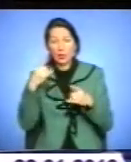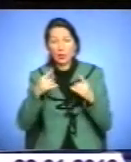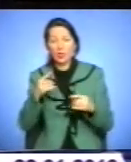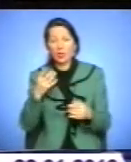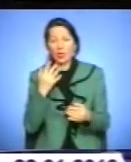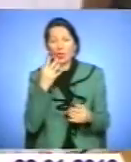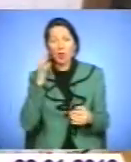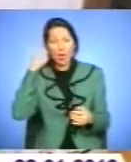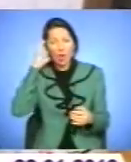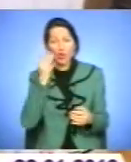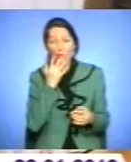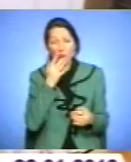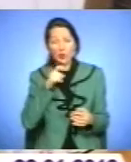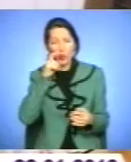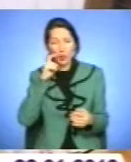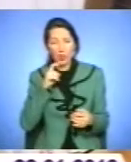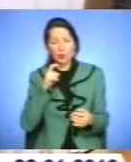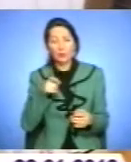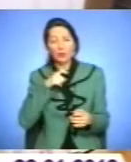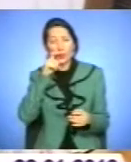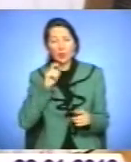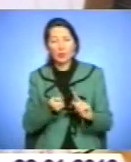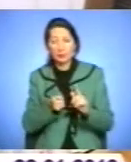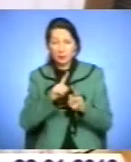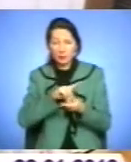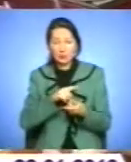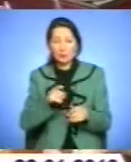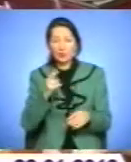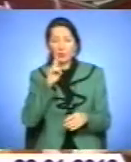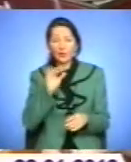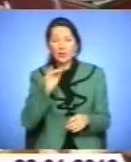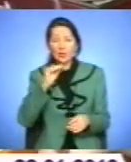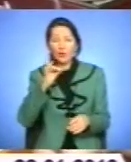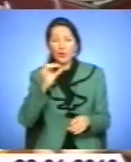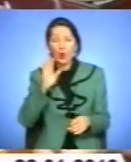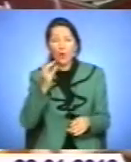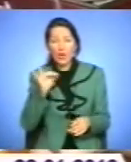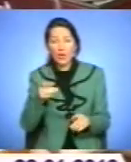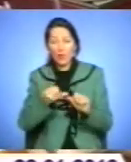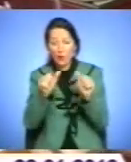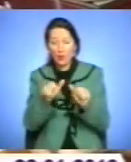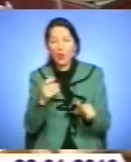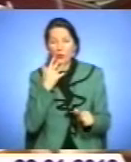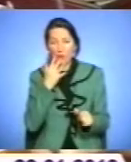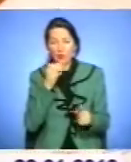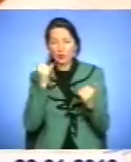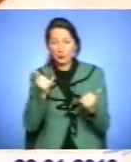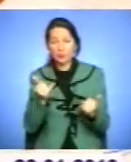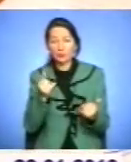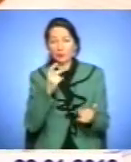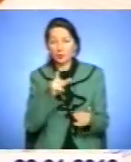Зубика. Україна активно переходить на цифровий формат мовлення. Нині глядачі Тернопільщини мають якісну картинку